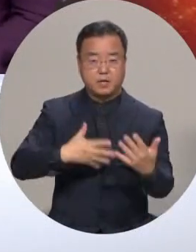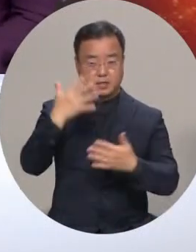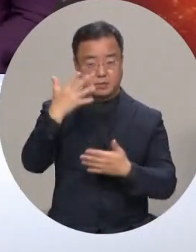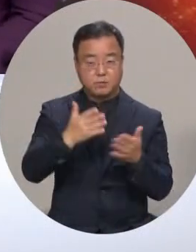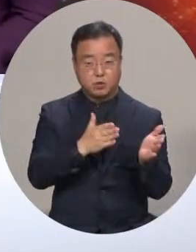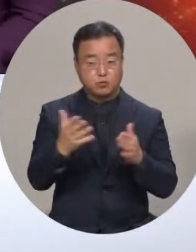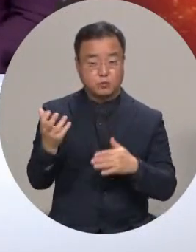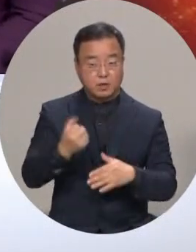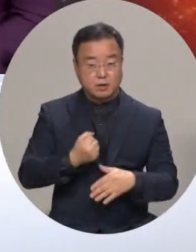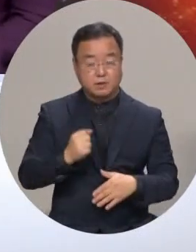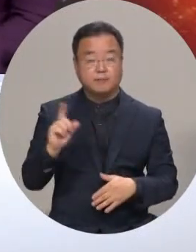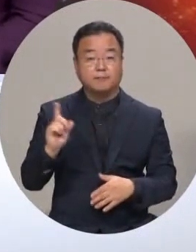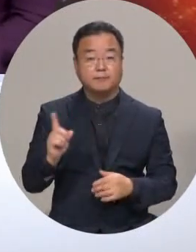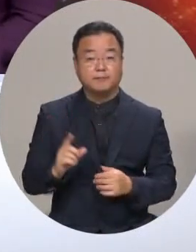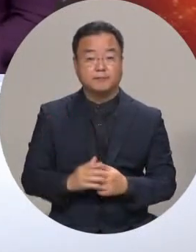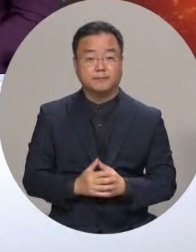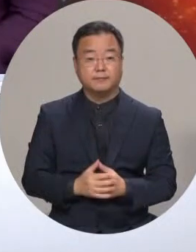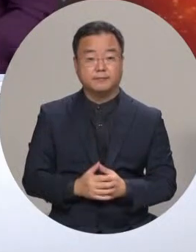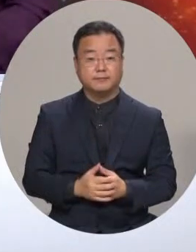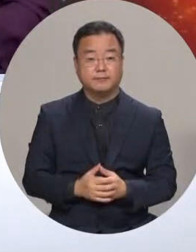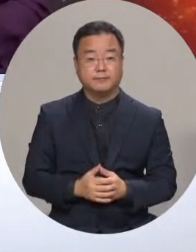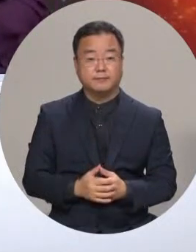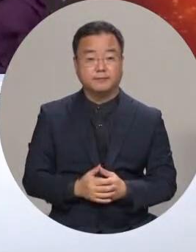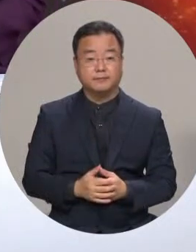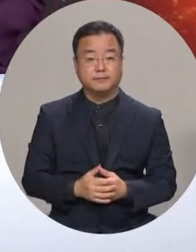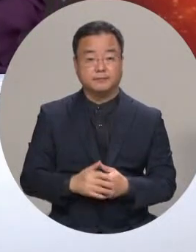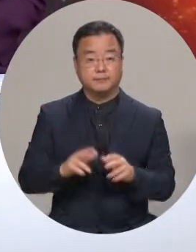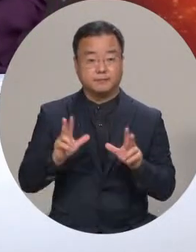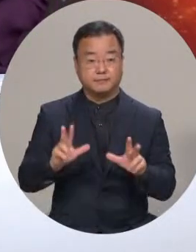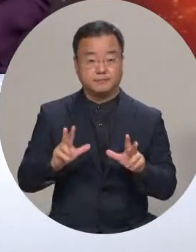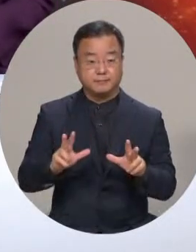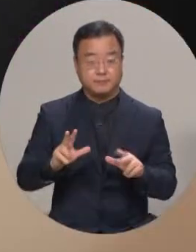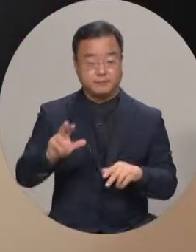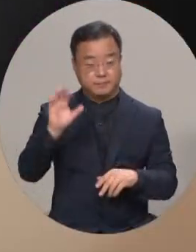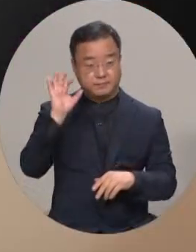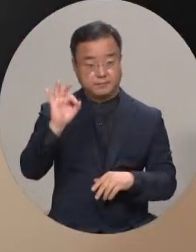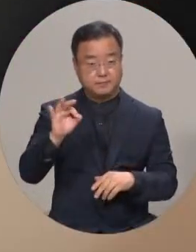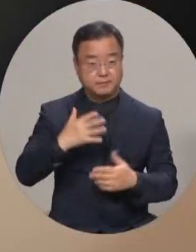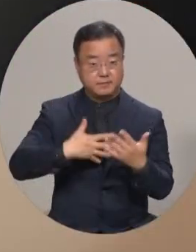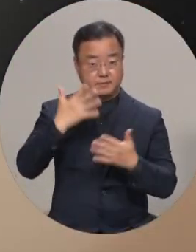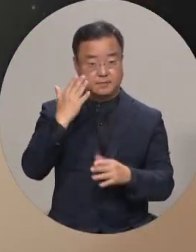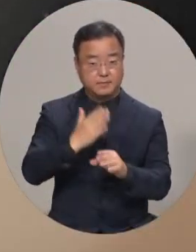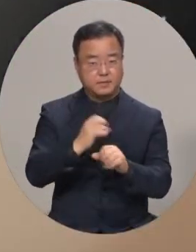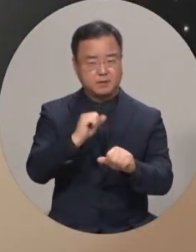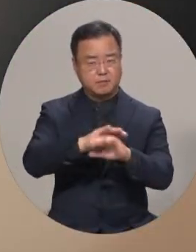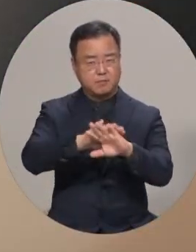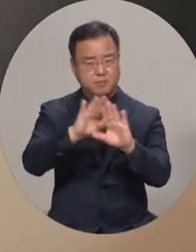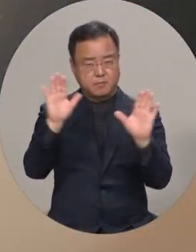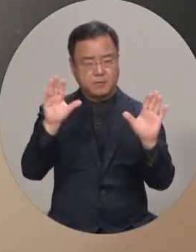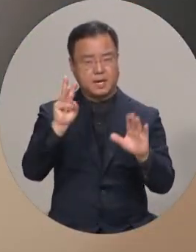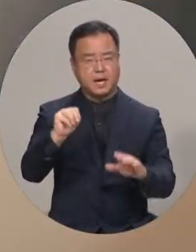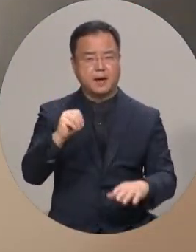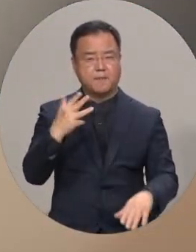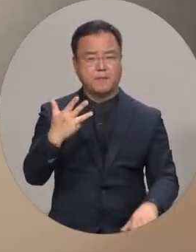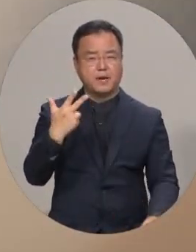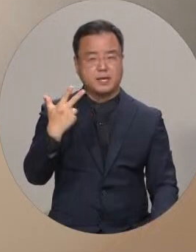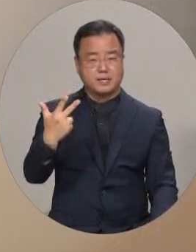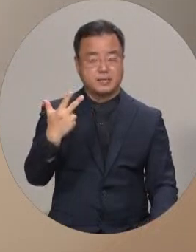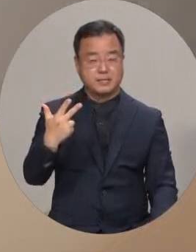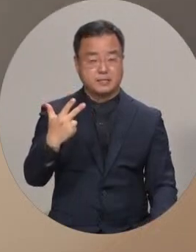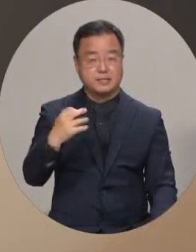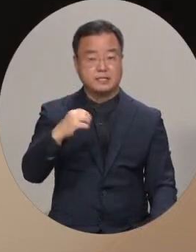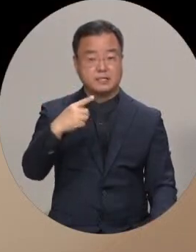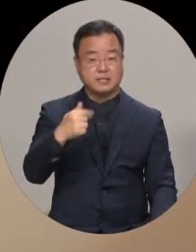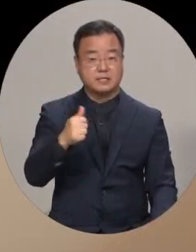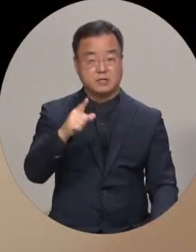오셨다고 하는데 어떤 영상입니다네 어 지금 여기 보이시는 영상에 밝은 부분이 m87 은하 중심의 블랙홀의